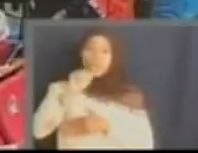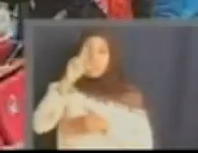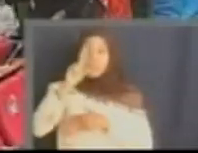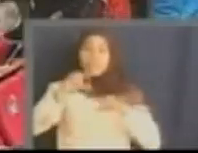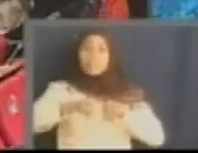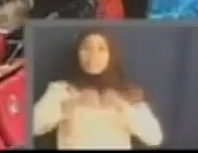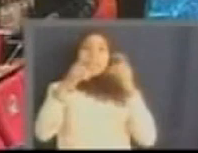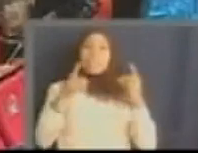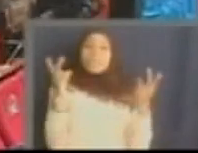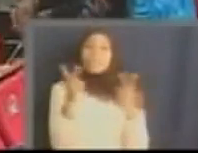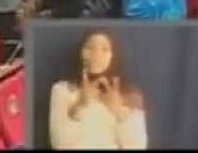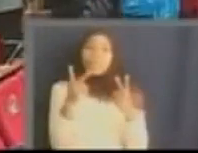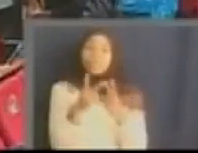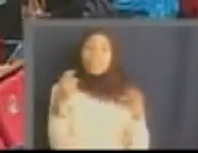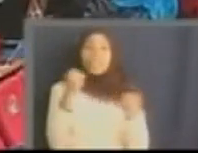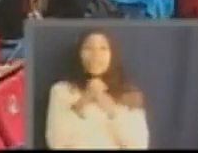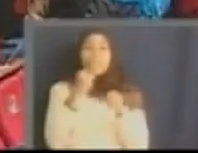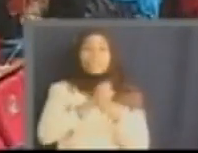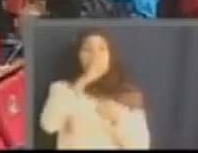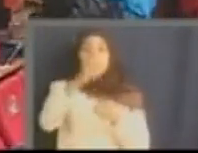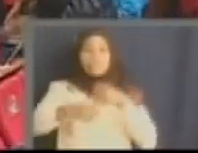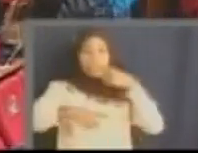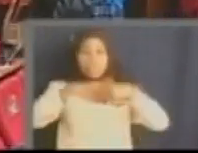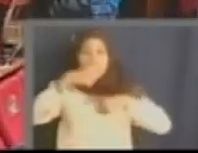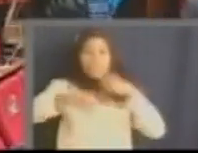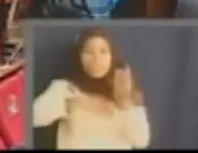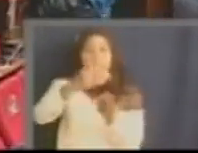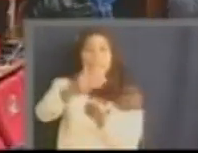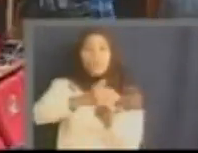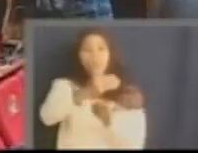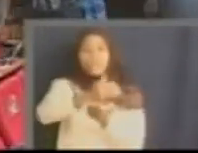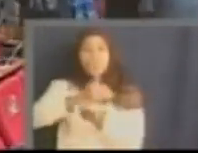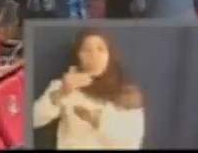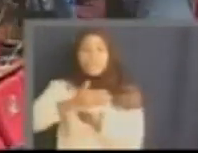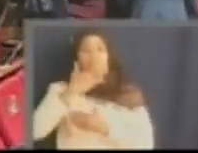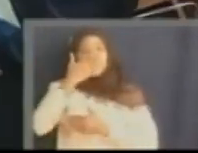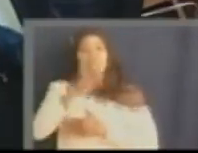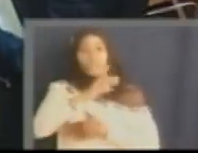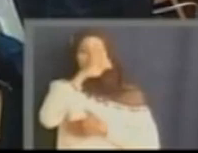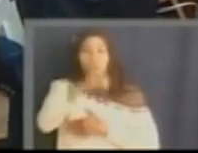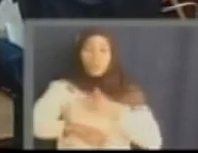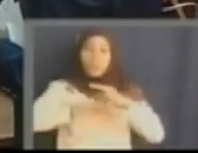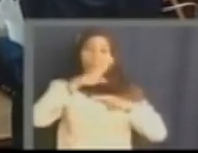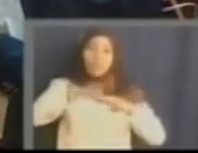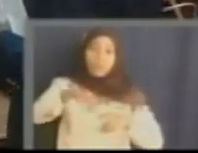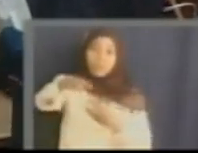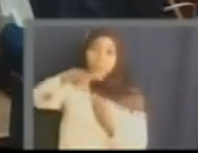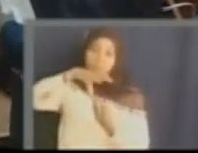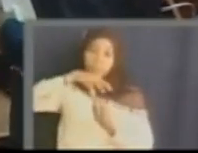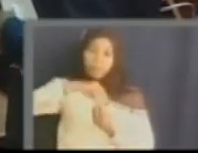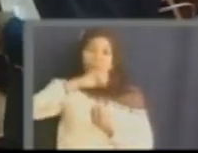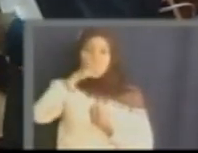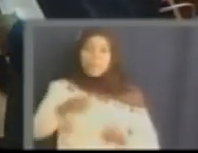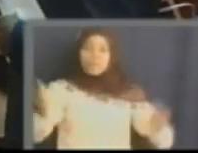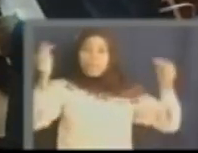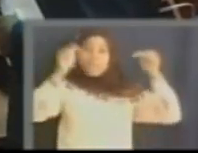zikiwa zinaendelea kwa maana ya kukusanya hizi taarifa zilizopo zote na kuziweka pamoja ambazo zitaletwa bungeni siku ya Jumatano